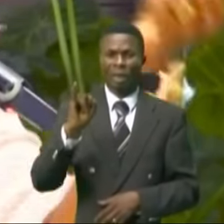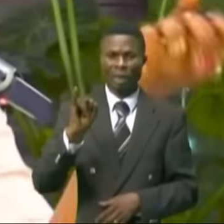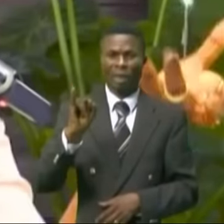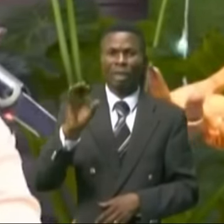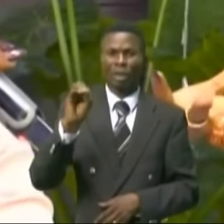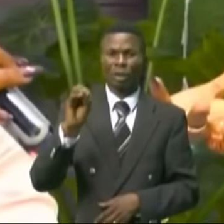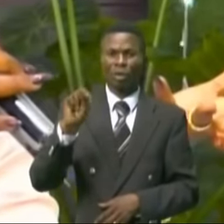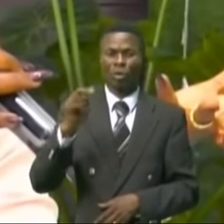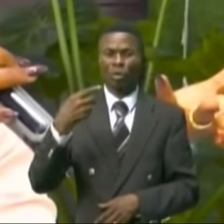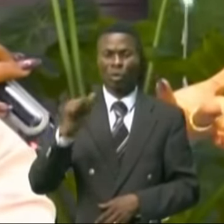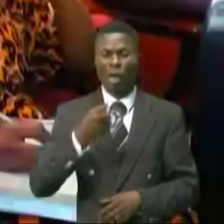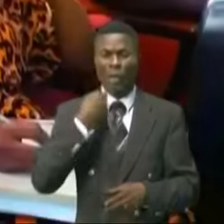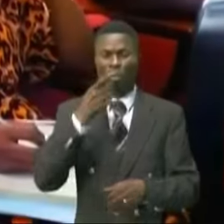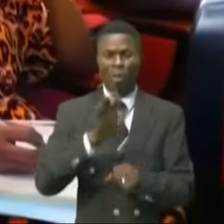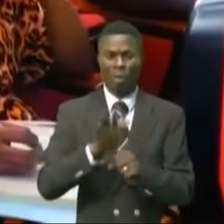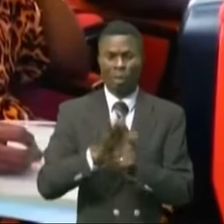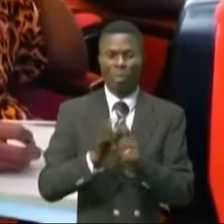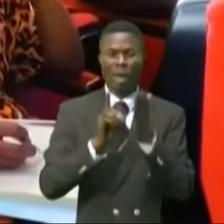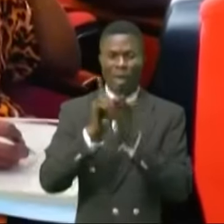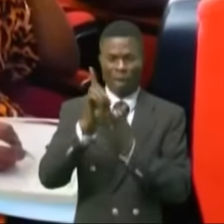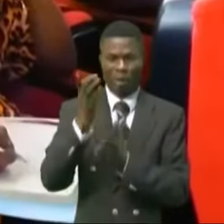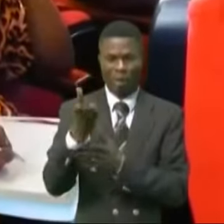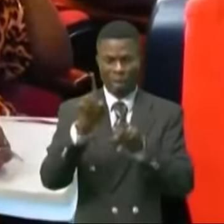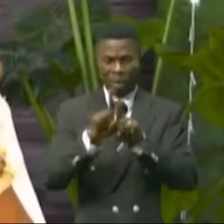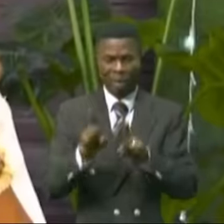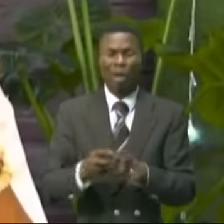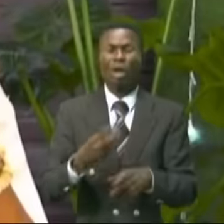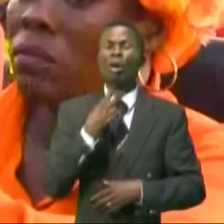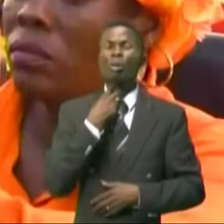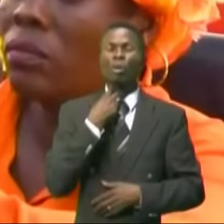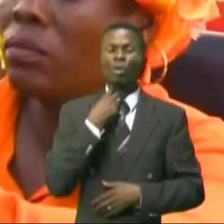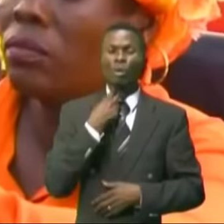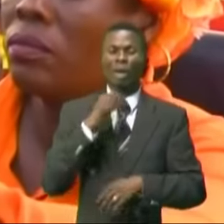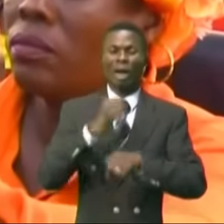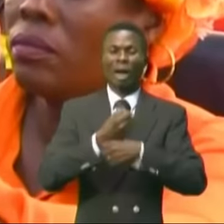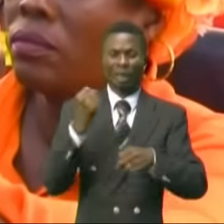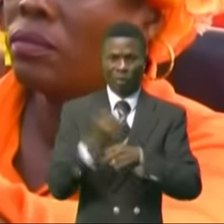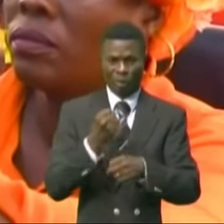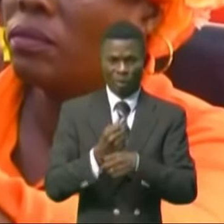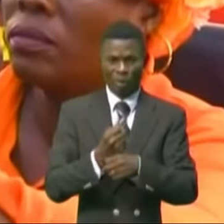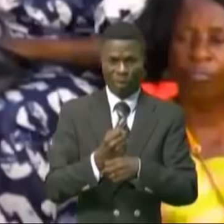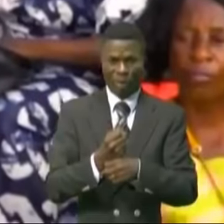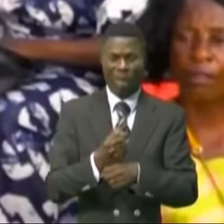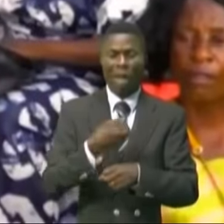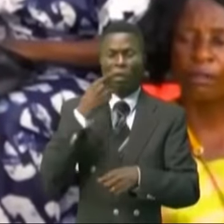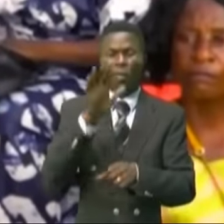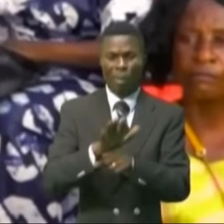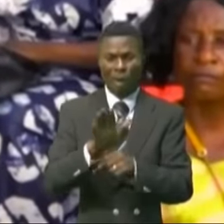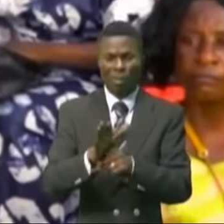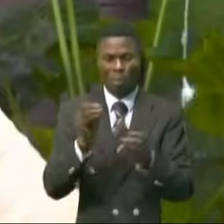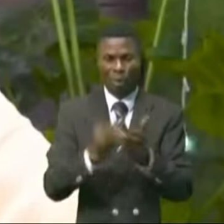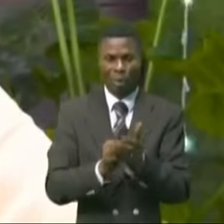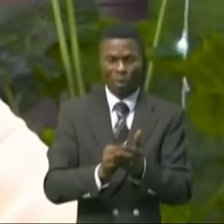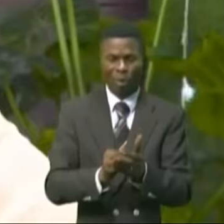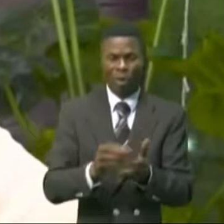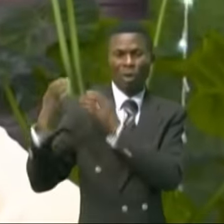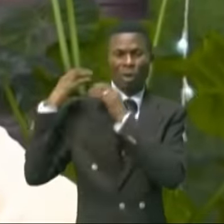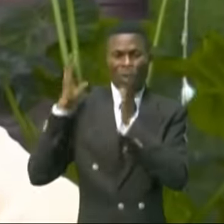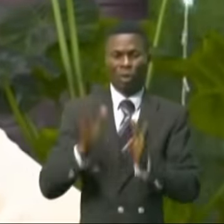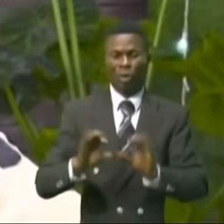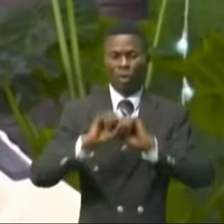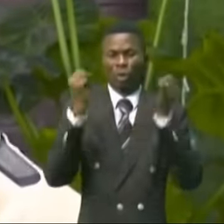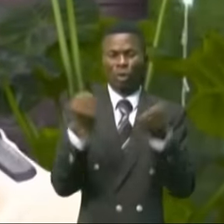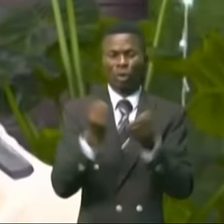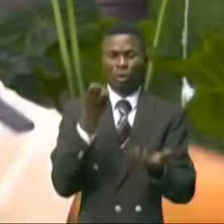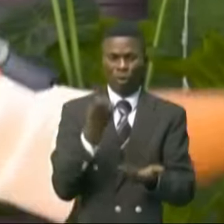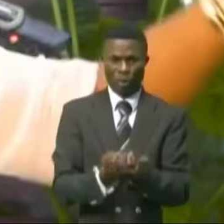s'est longuement appesantie sur le développement et les obstacles à l'entrepreneuriat. Elle a en outre insisté sur l'autonomisation